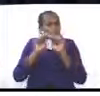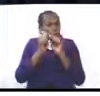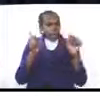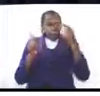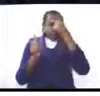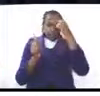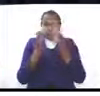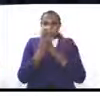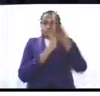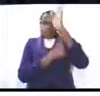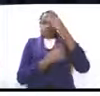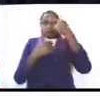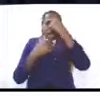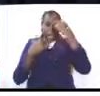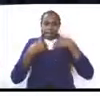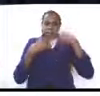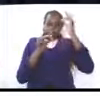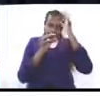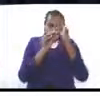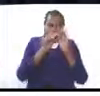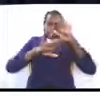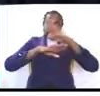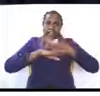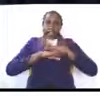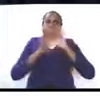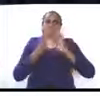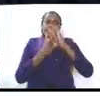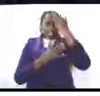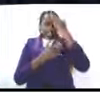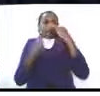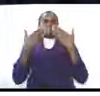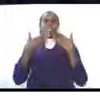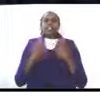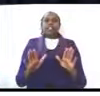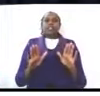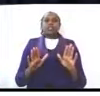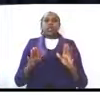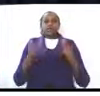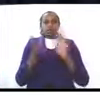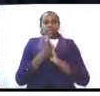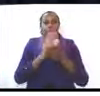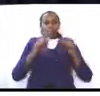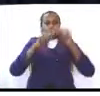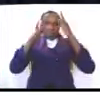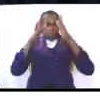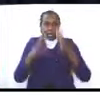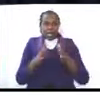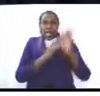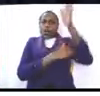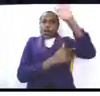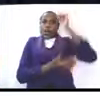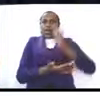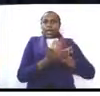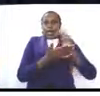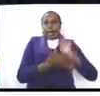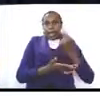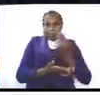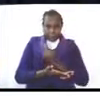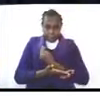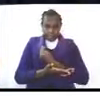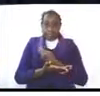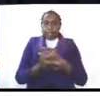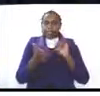na imani ya kutosha, ndio maana akamaliza na alimaliza akiwa mshindi. Mungu atusaidie haya mambo